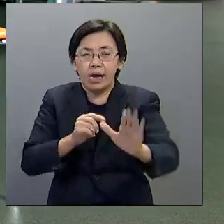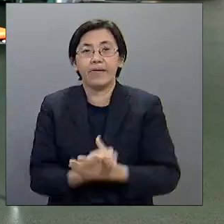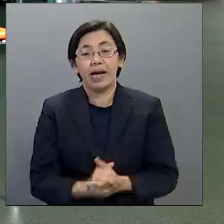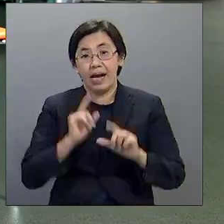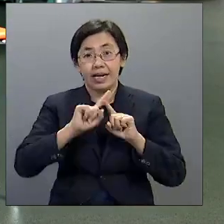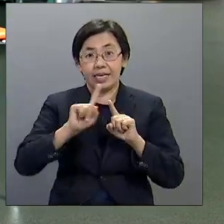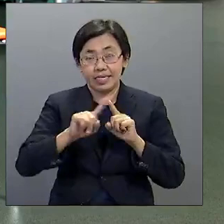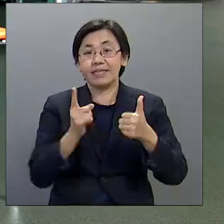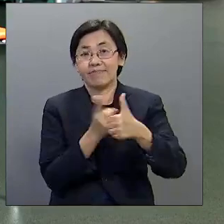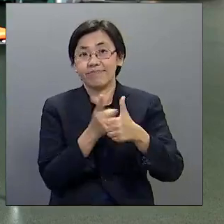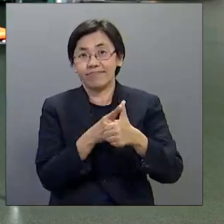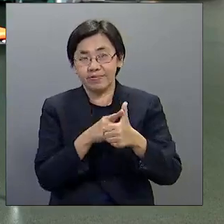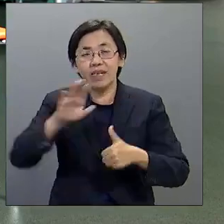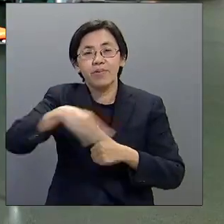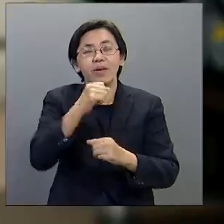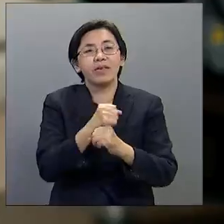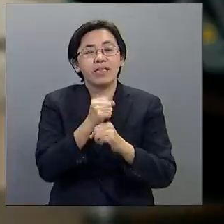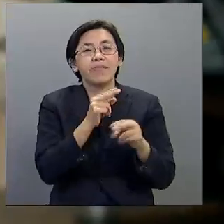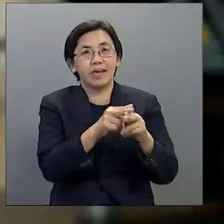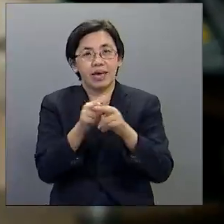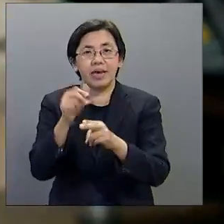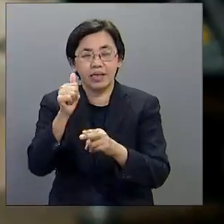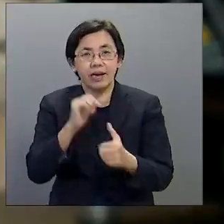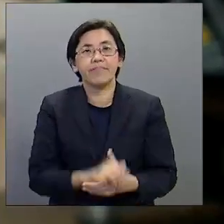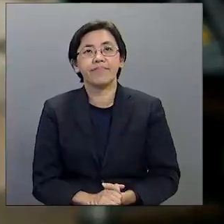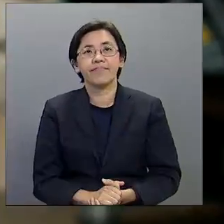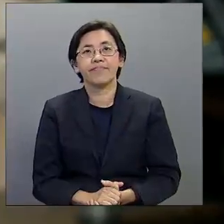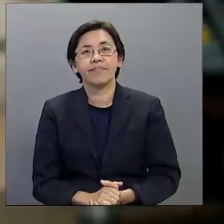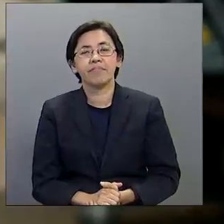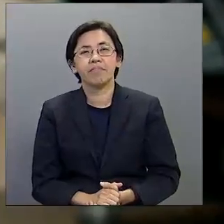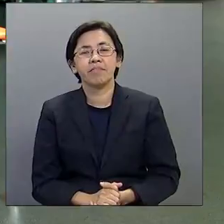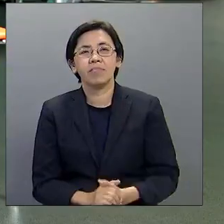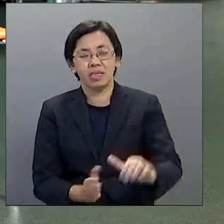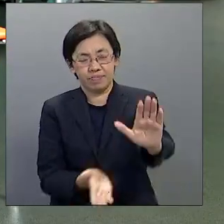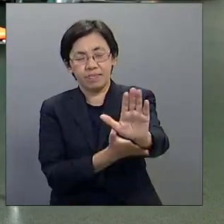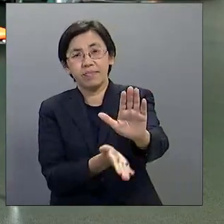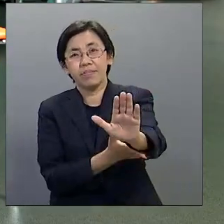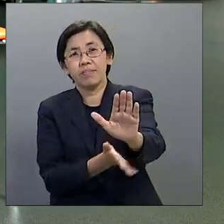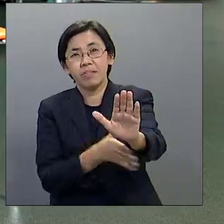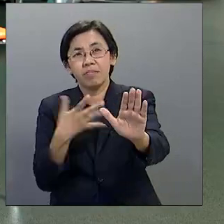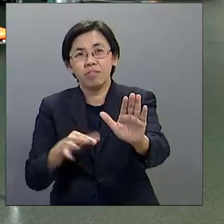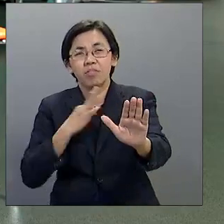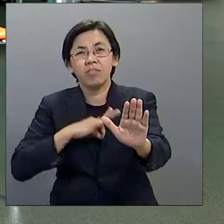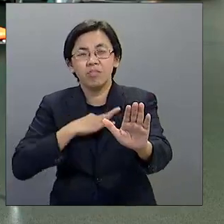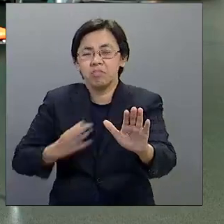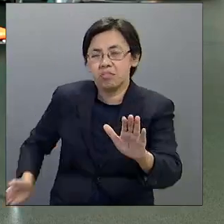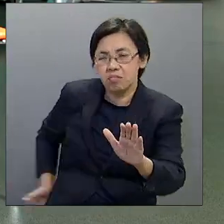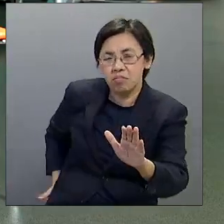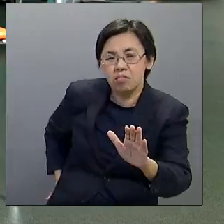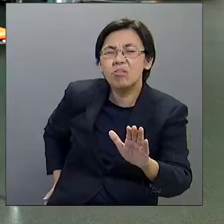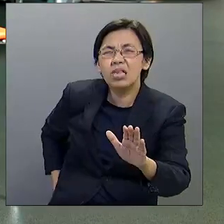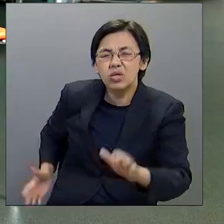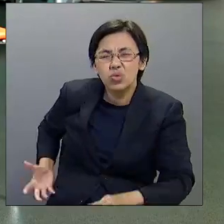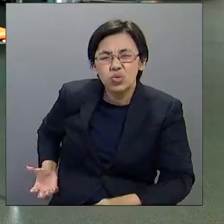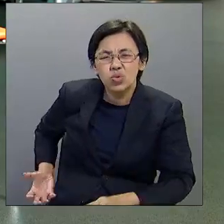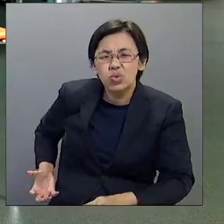แรก นะคะ ที่จะสามารถทำได้เองที่บ้านบางท่านนะคะพอเป็นที่น่องแล้วเนี่ยจะทำให้เกิดการเกร็งขึ้นมาบริเวณสะโพกเ